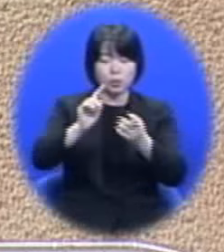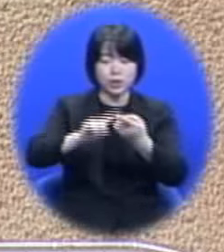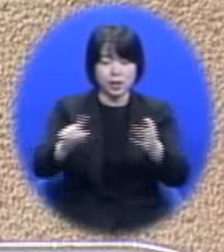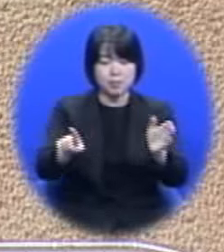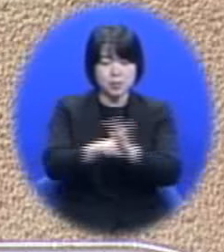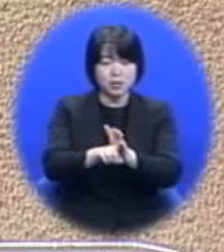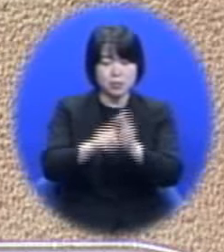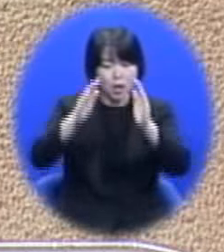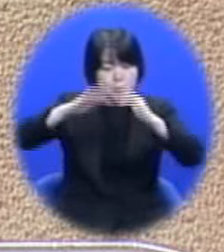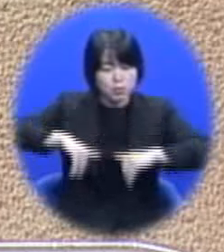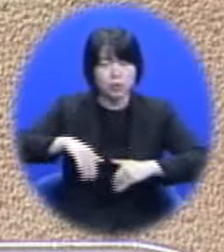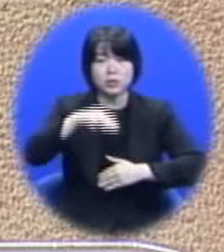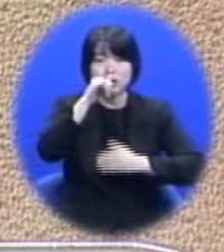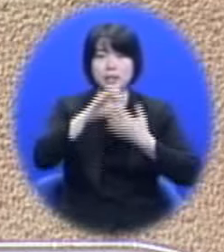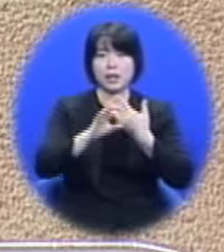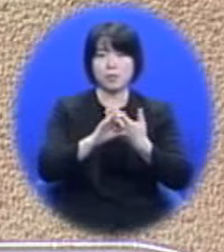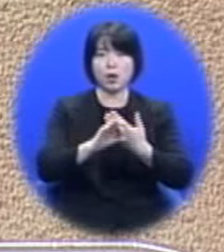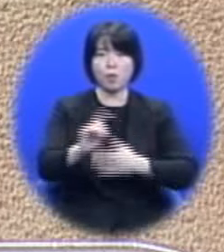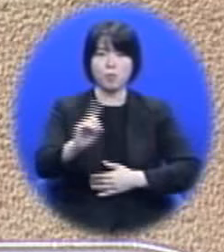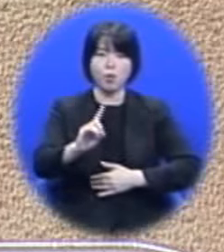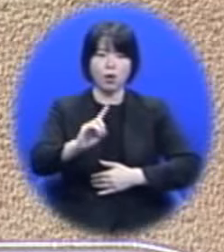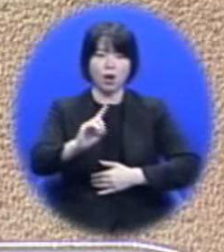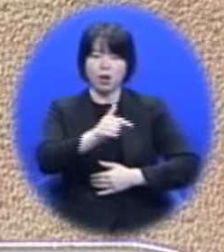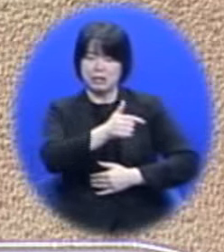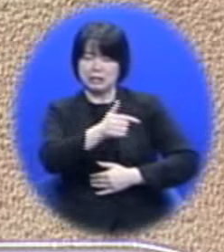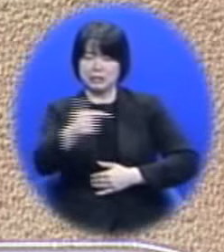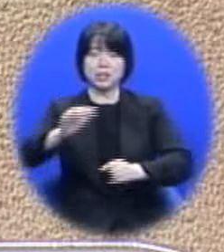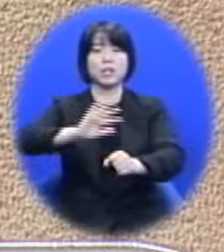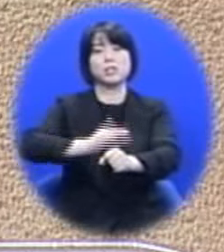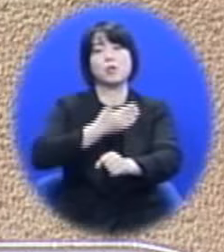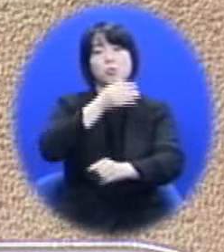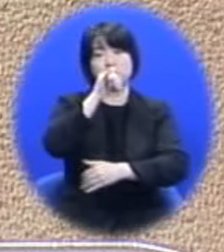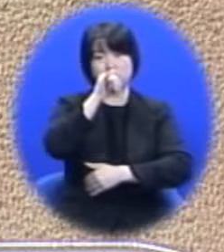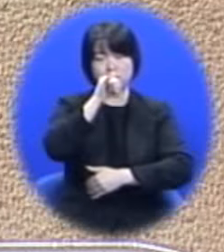무너졌다면 그건 뭔가 대단히 잘못되어 있는 거죠.